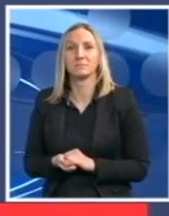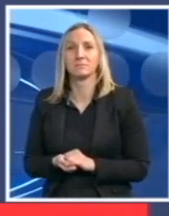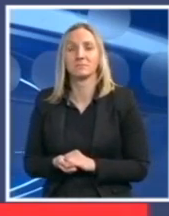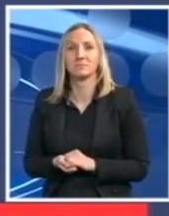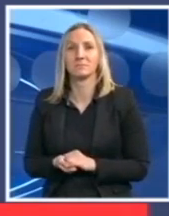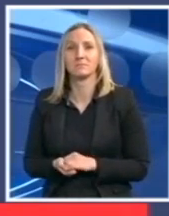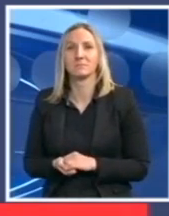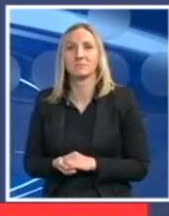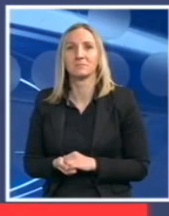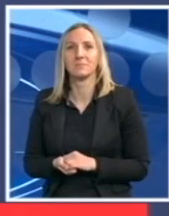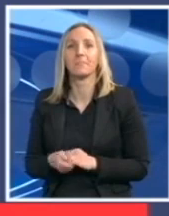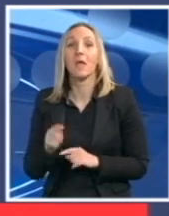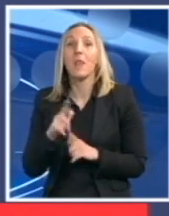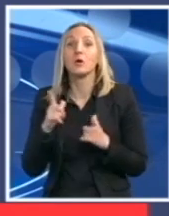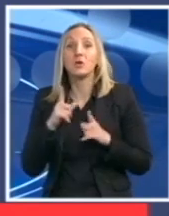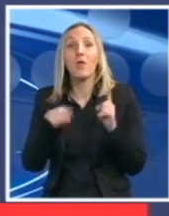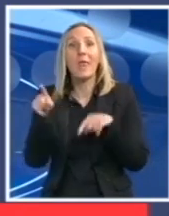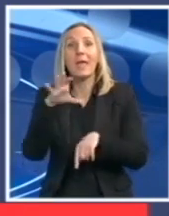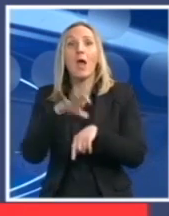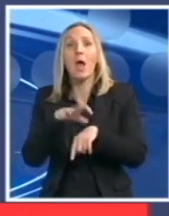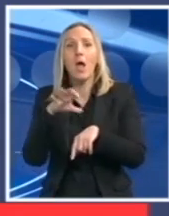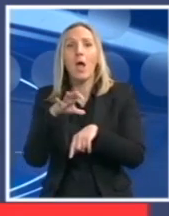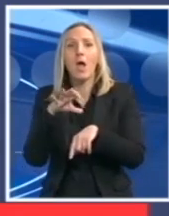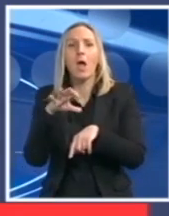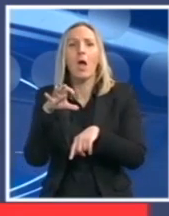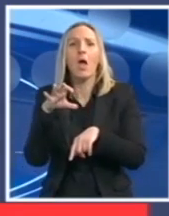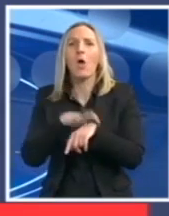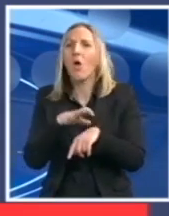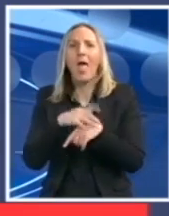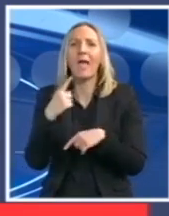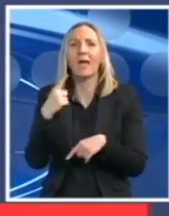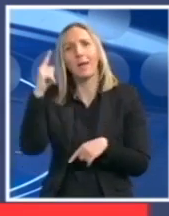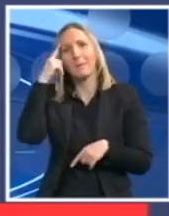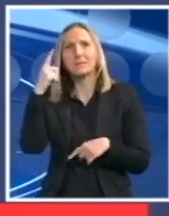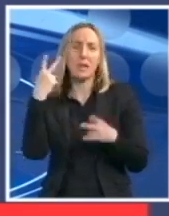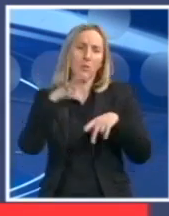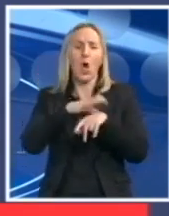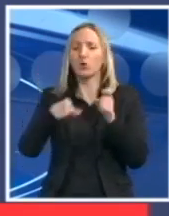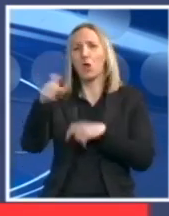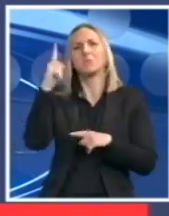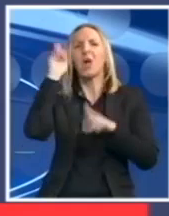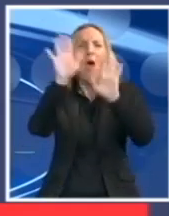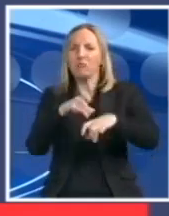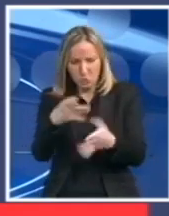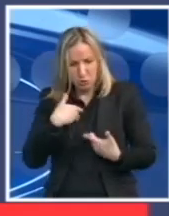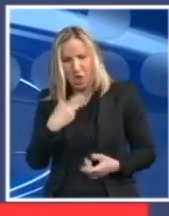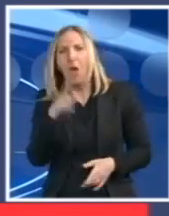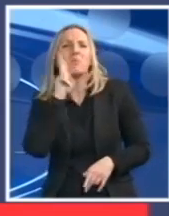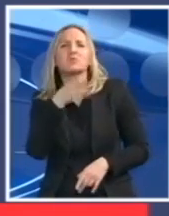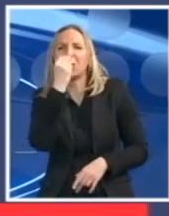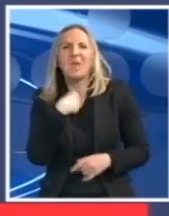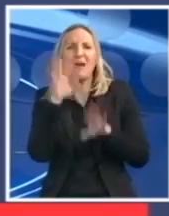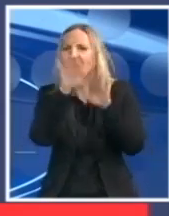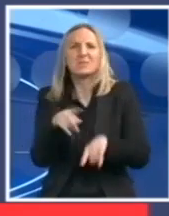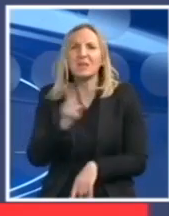su neke kolege i dalje smatraju da nemam ništa, ma to je obična kijevica, ništa mi nije i tako dalje, zaista